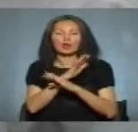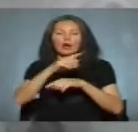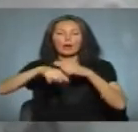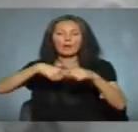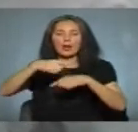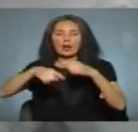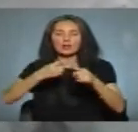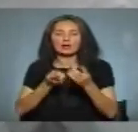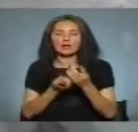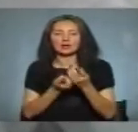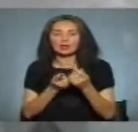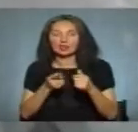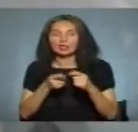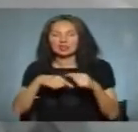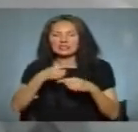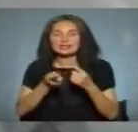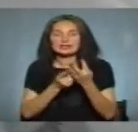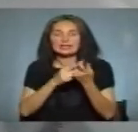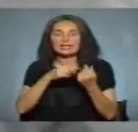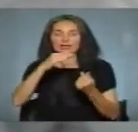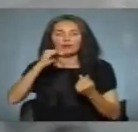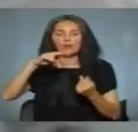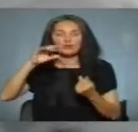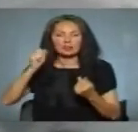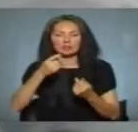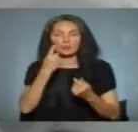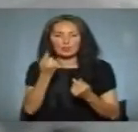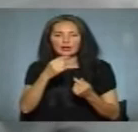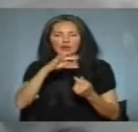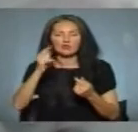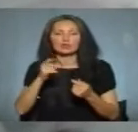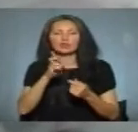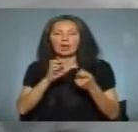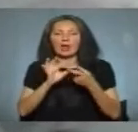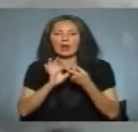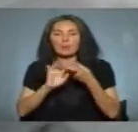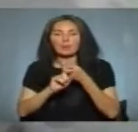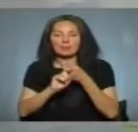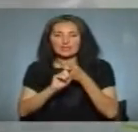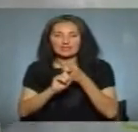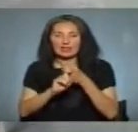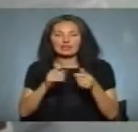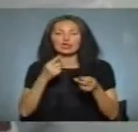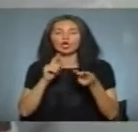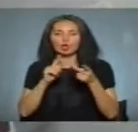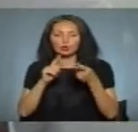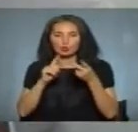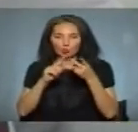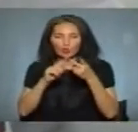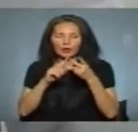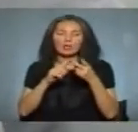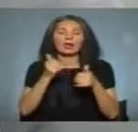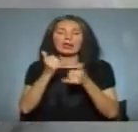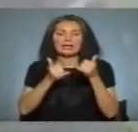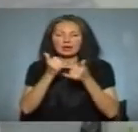Перший бактеріостатичний, наступний, який має захист від хімічних агентів і від вірусів. Тобто це друга